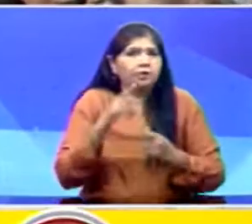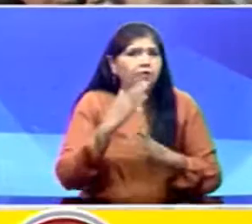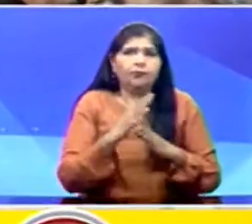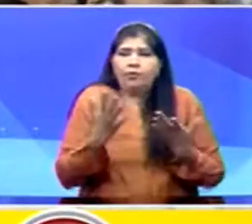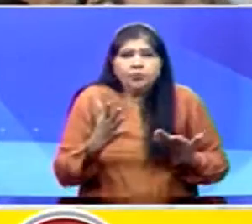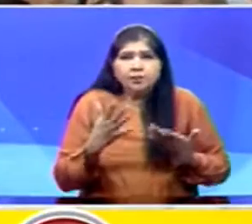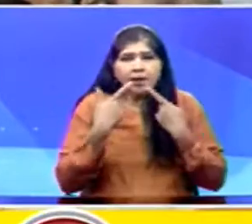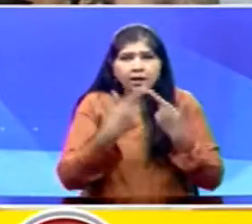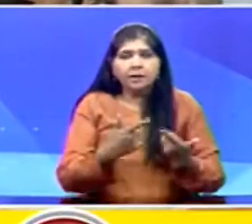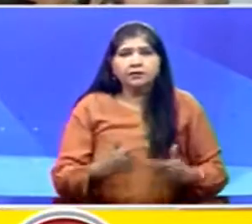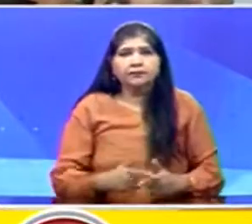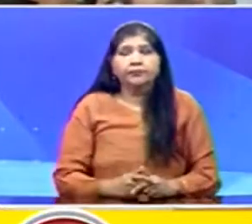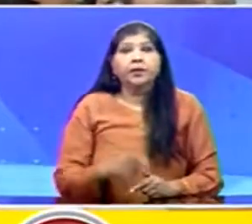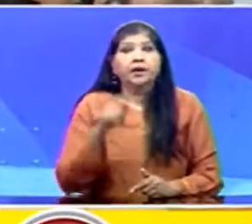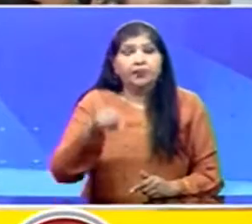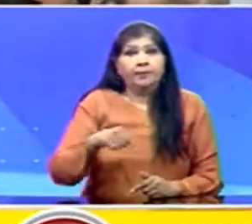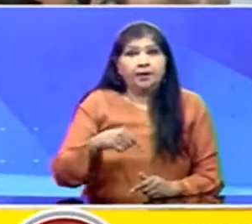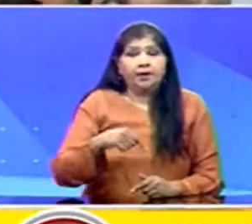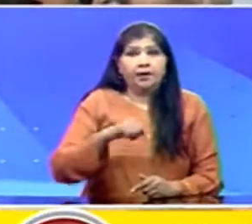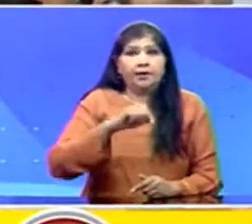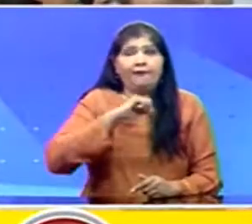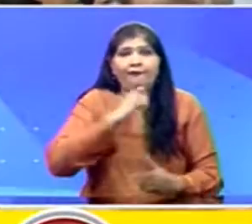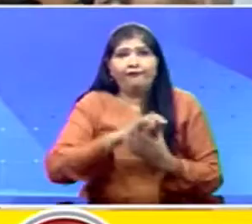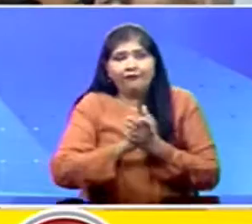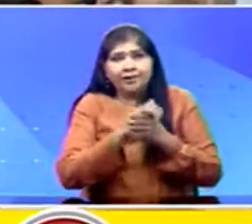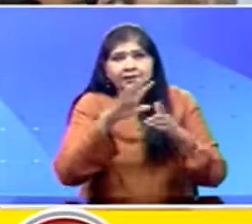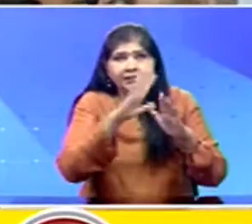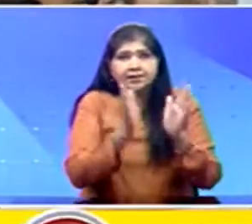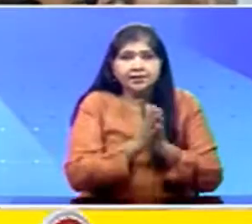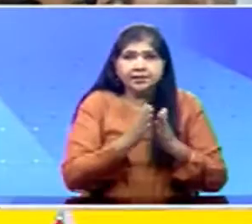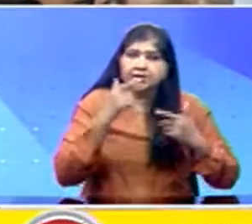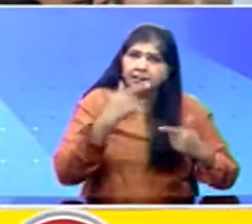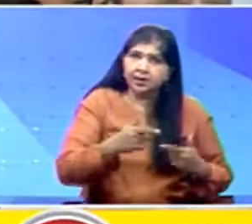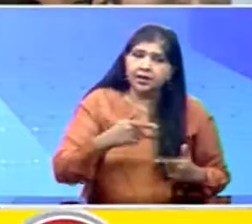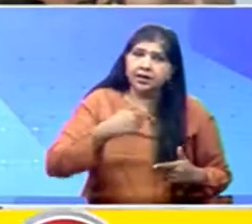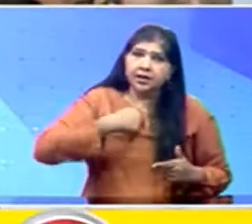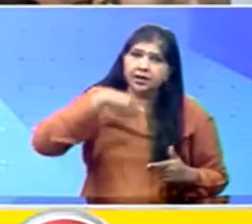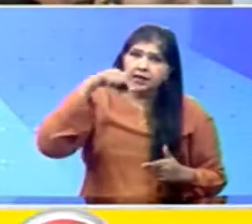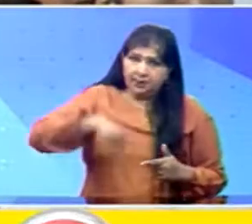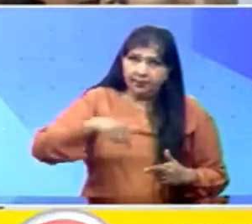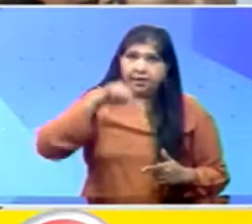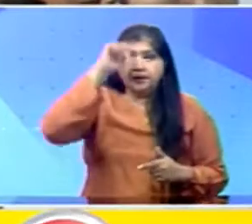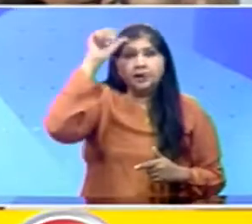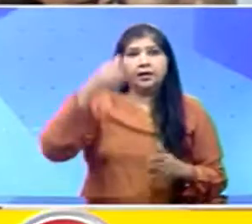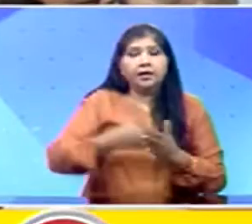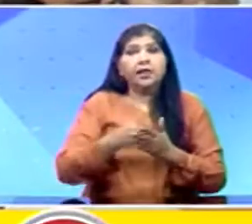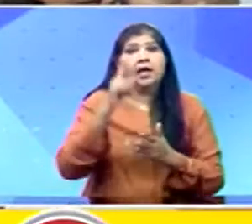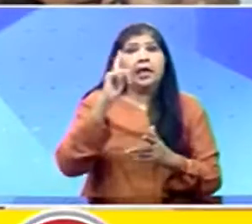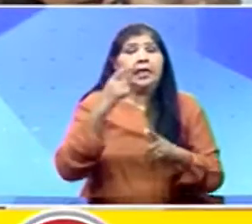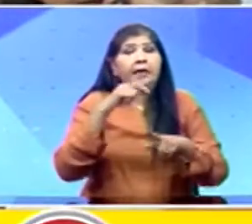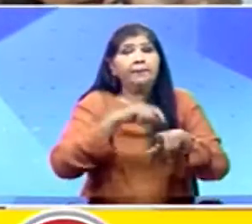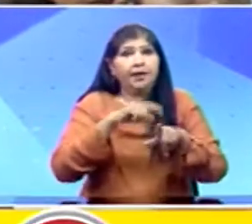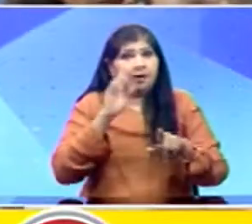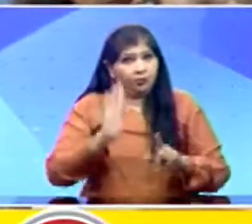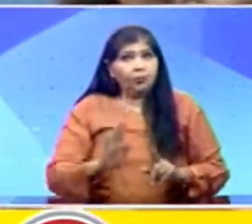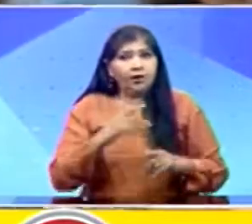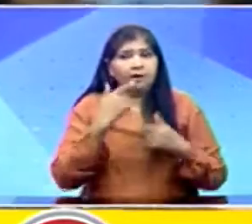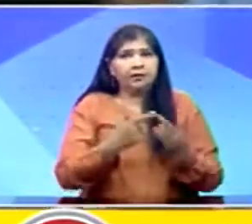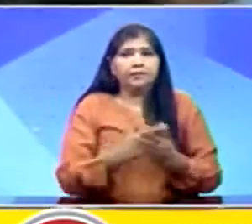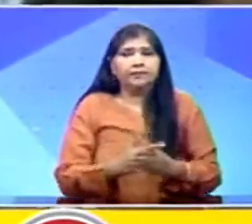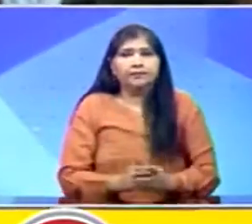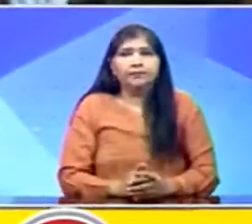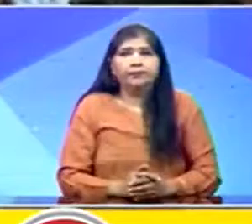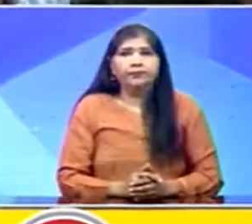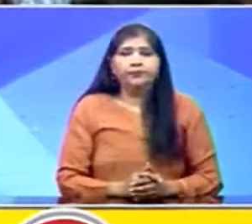है, लेकिन मेरे नवजवान साथियों, हमारे देश में एक बार ऐसा हुआ था,